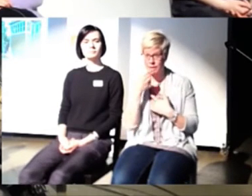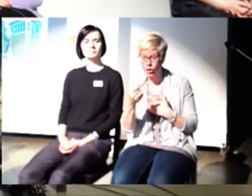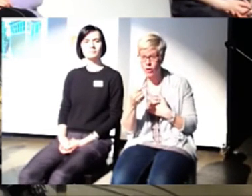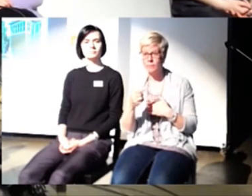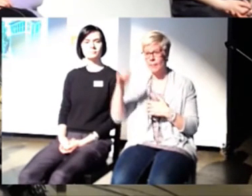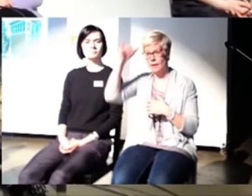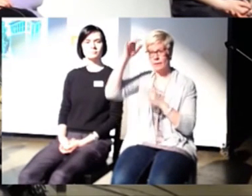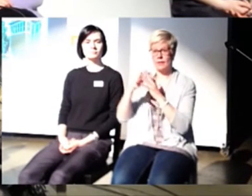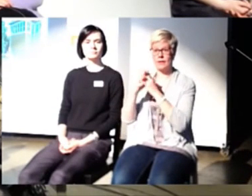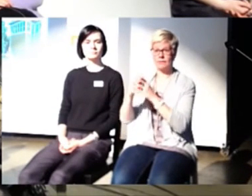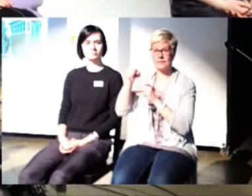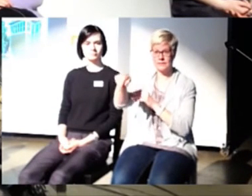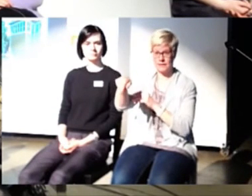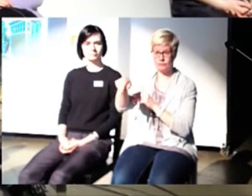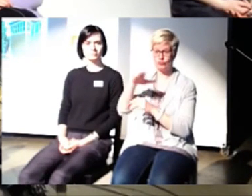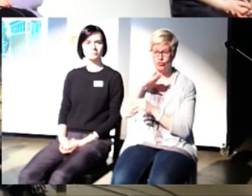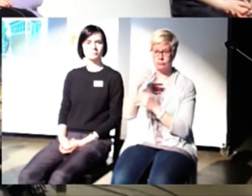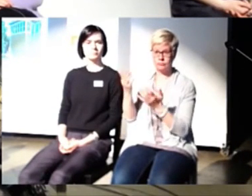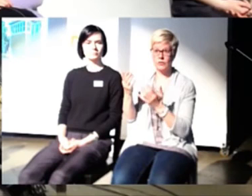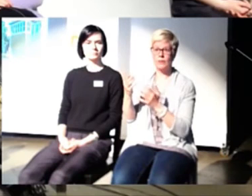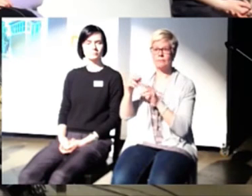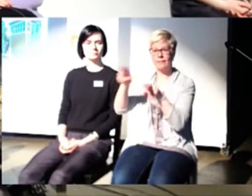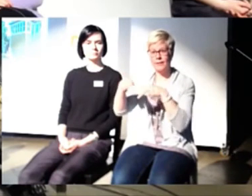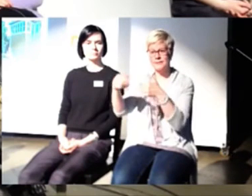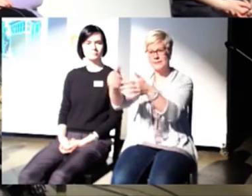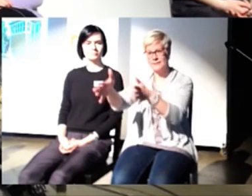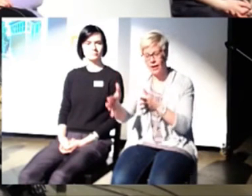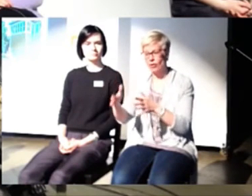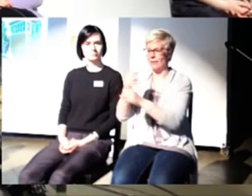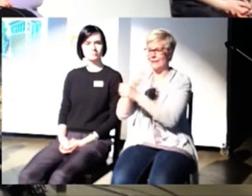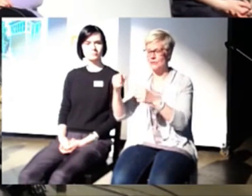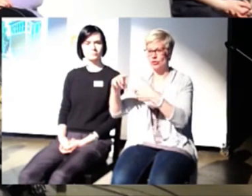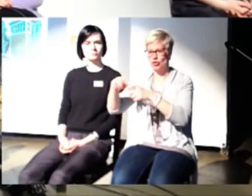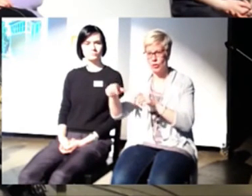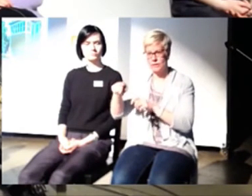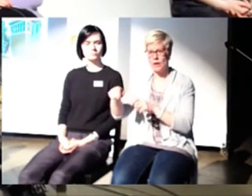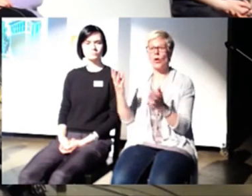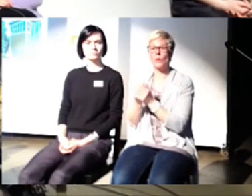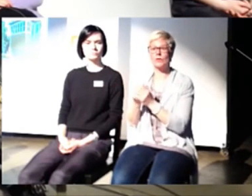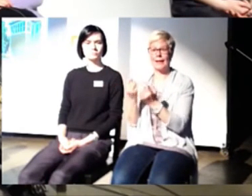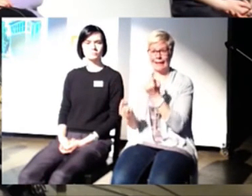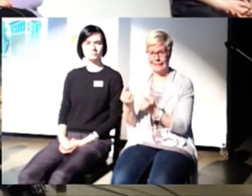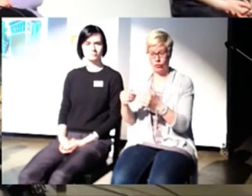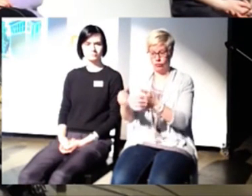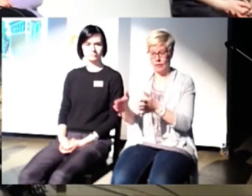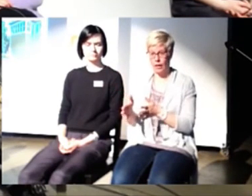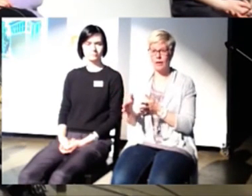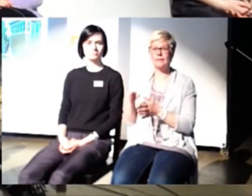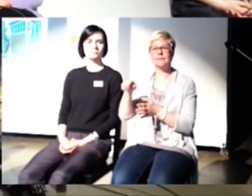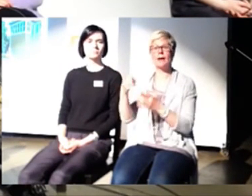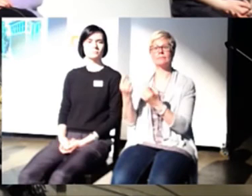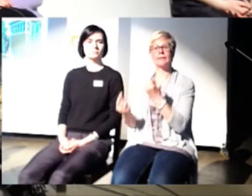navetassa, missä on tanssisali ja isot studiot, siellä on yhteinen keittiö. Ja se keittiö on